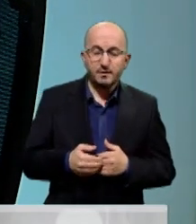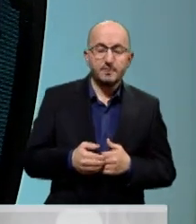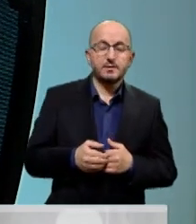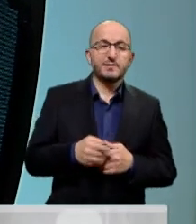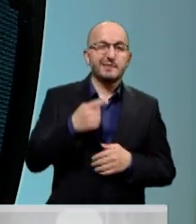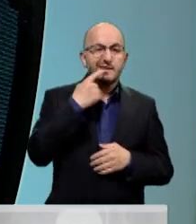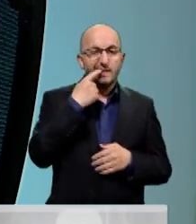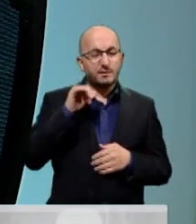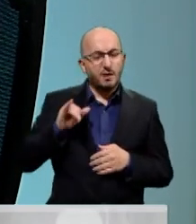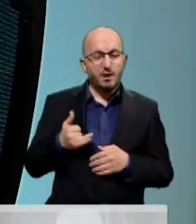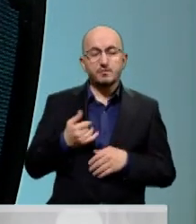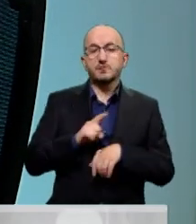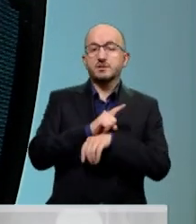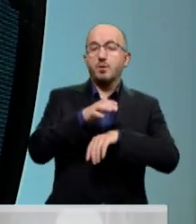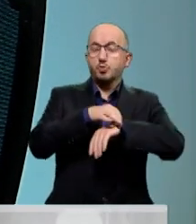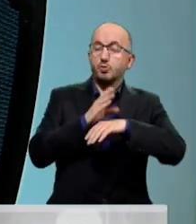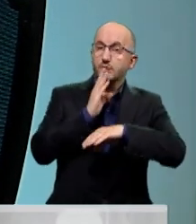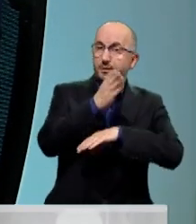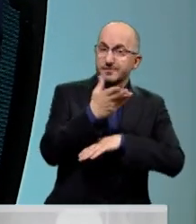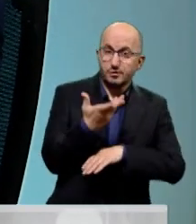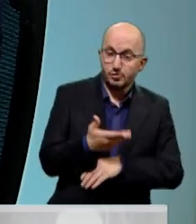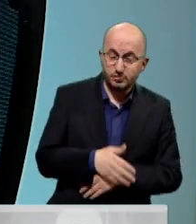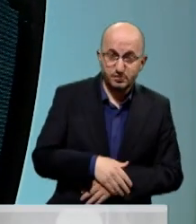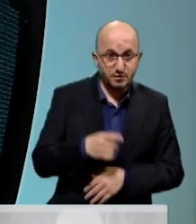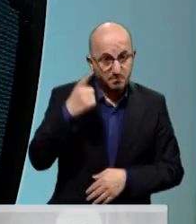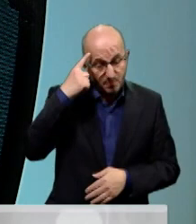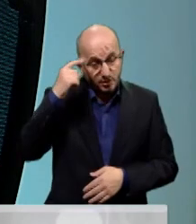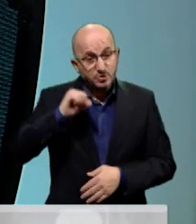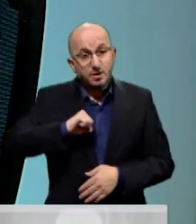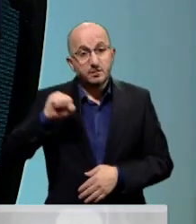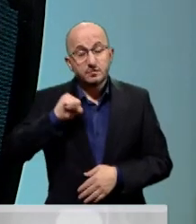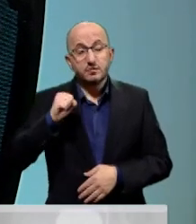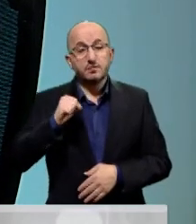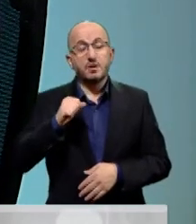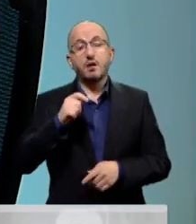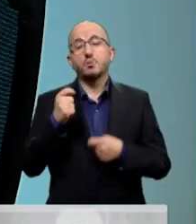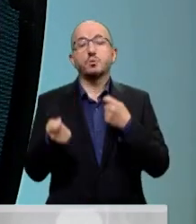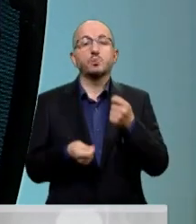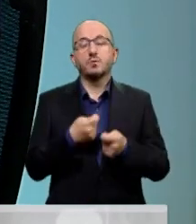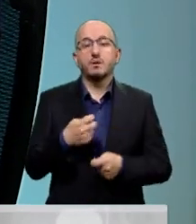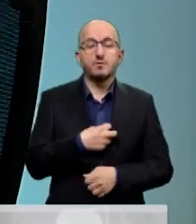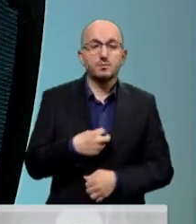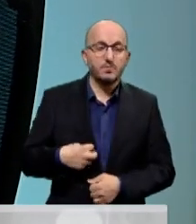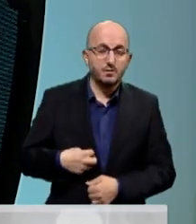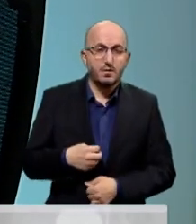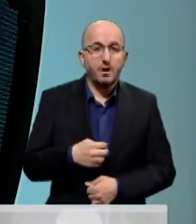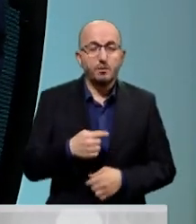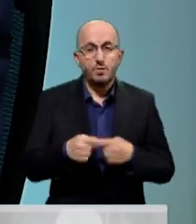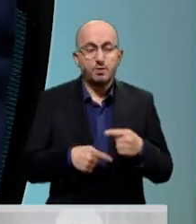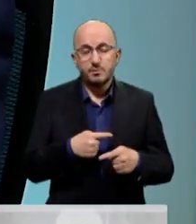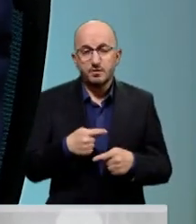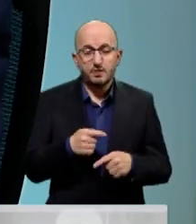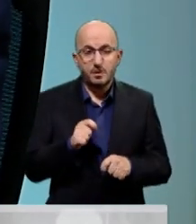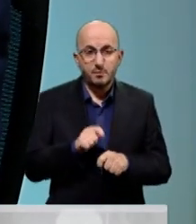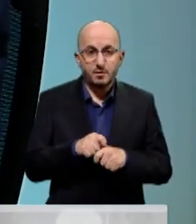Dişiniz ağrıdığında doktora nasıl gidiyorsanız baş ağrısında falan da uygulanan Rasûlullah dönemindeki ve uygulama